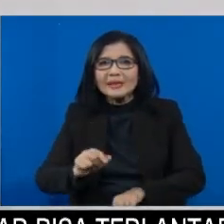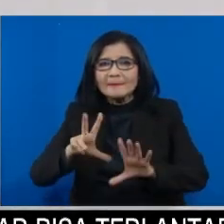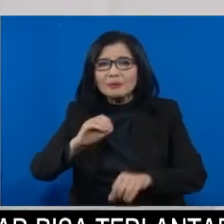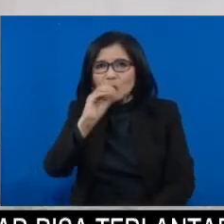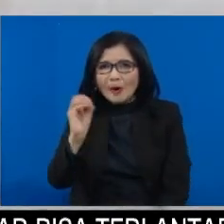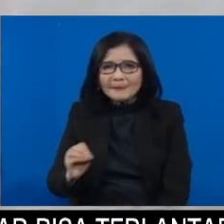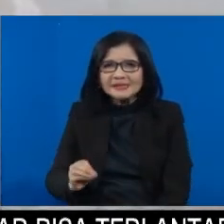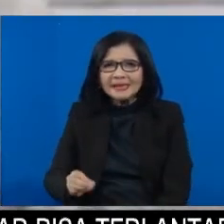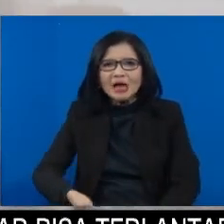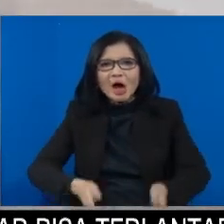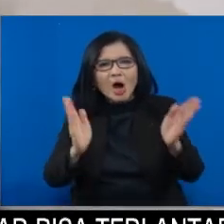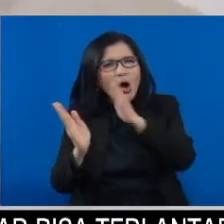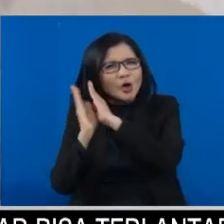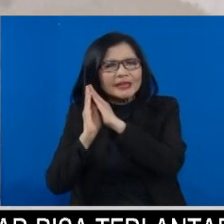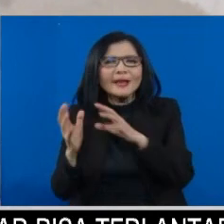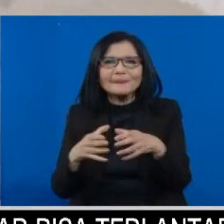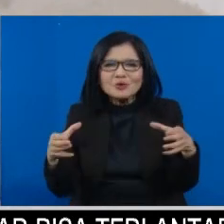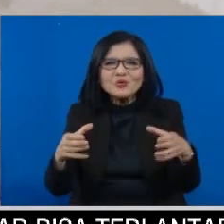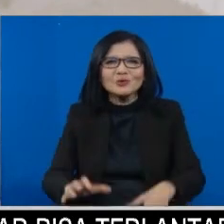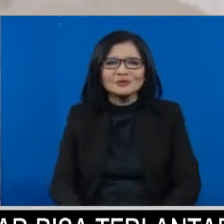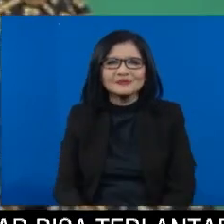70-80% pada libur Natal dan Tahun Baru.